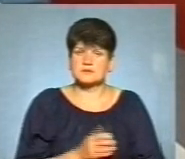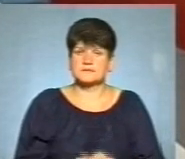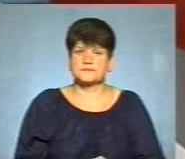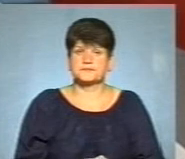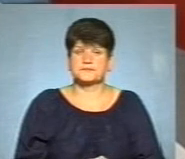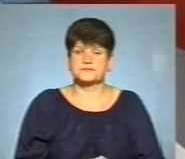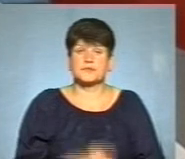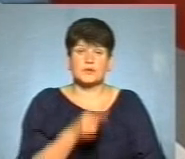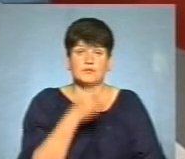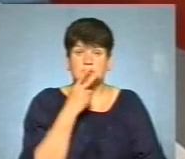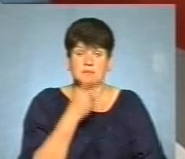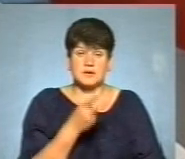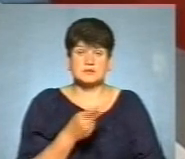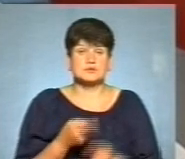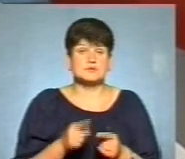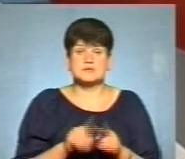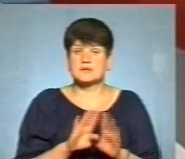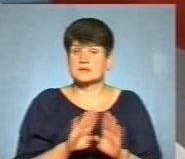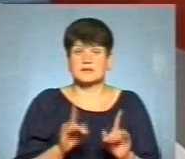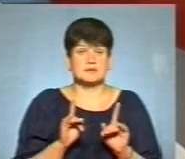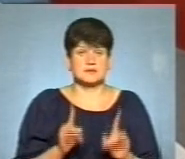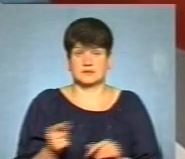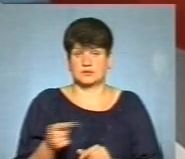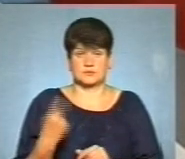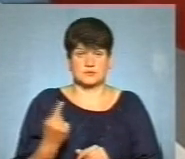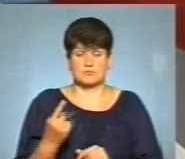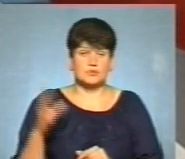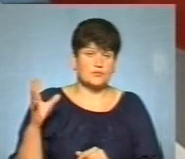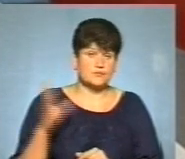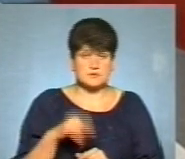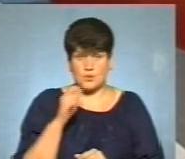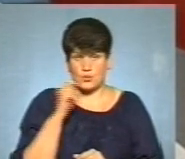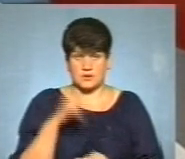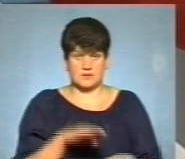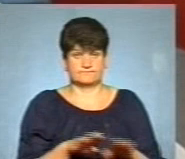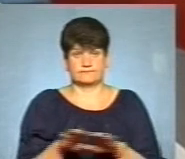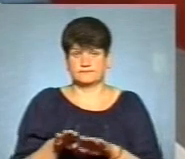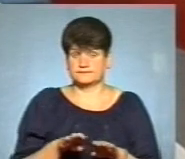Ну, ви бачите, що не тільки Тернопільщина потерпає, потерпає вся Україна.